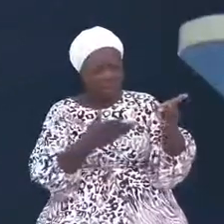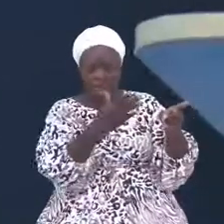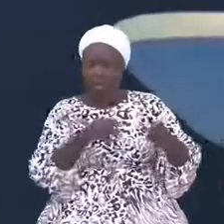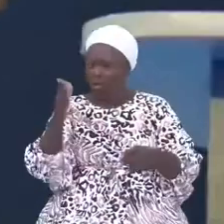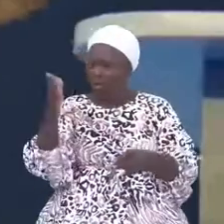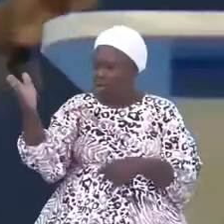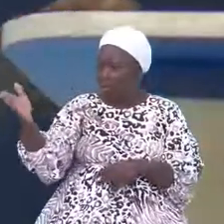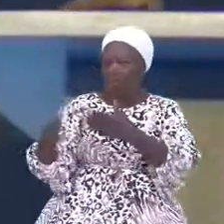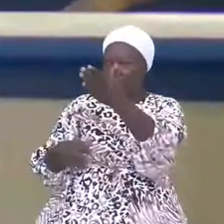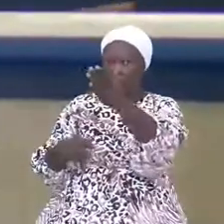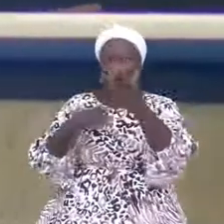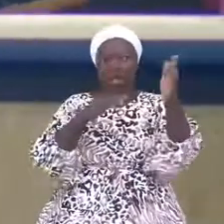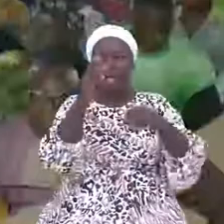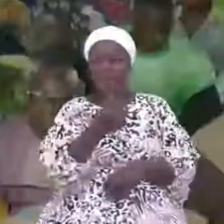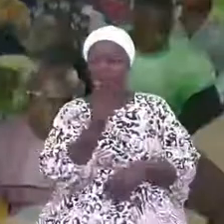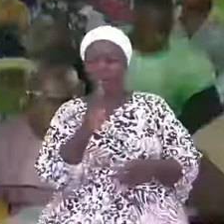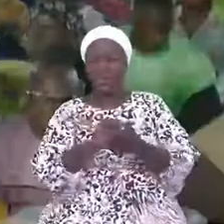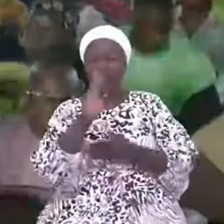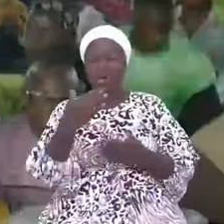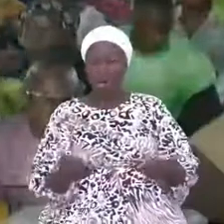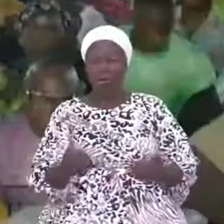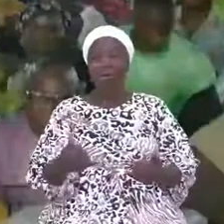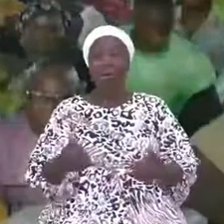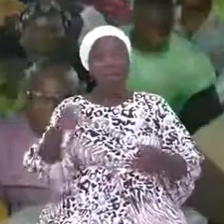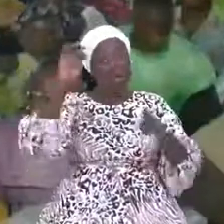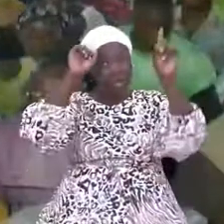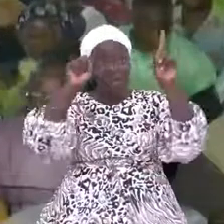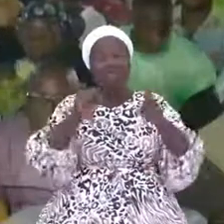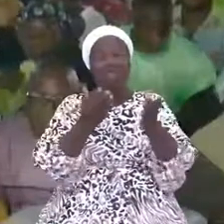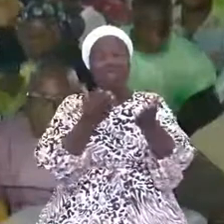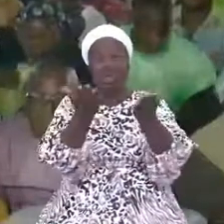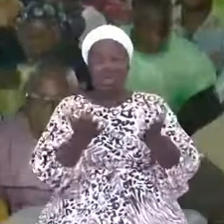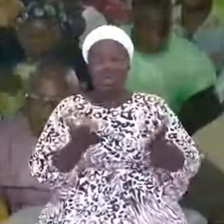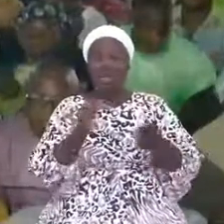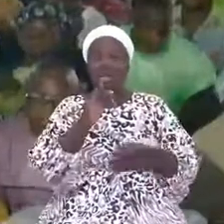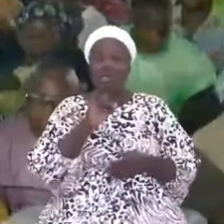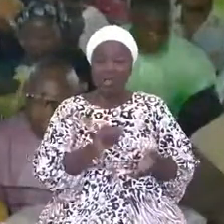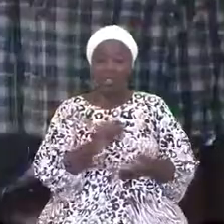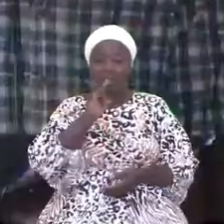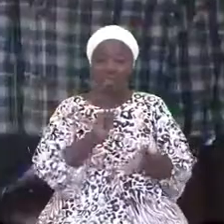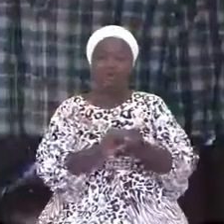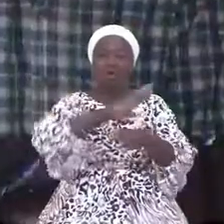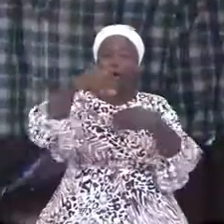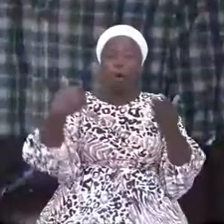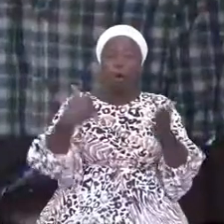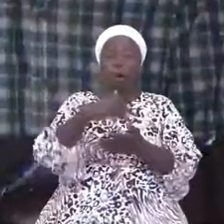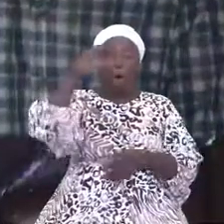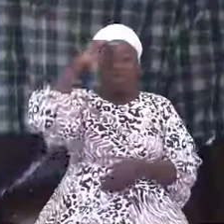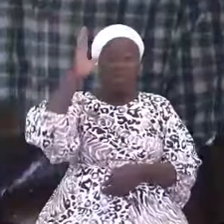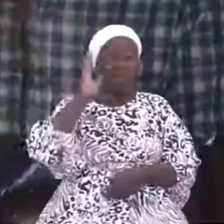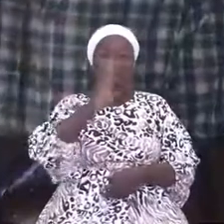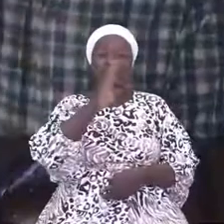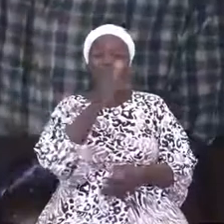hommes, toi là-bas, toi de l'autre côté, toi aussi là-bas, partout où tu te trouves. Il veut que tous